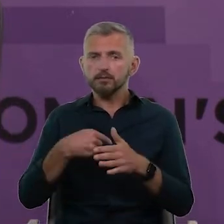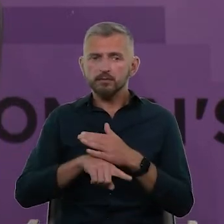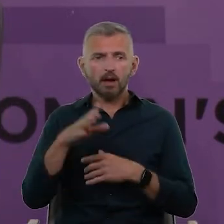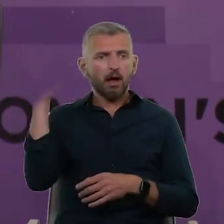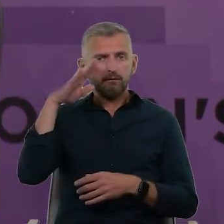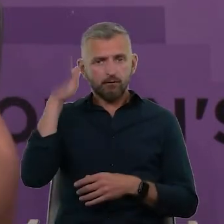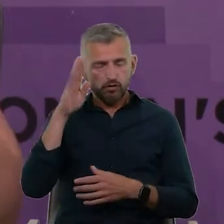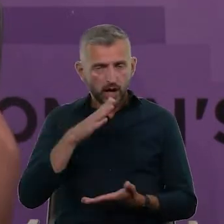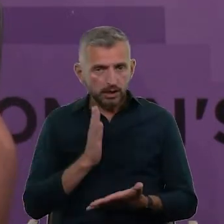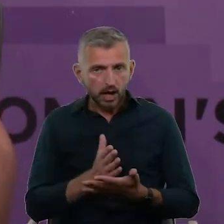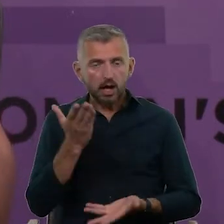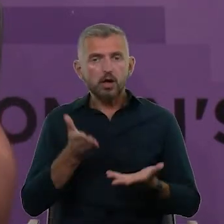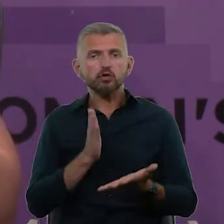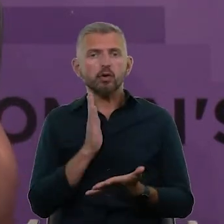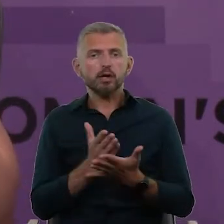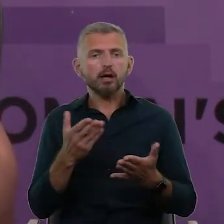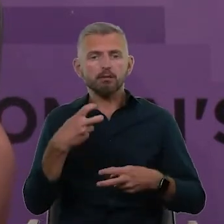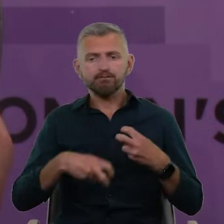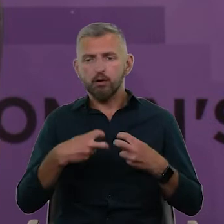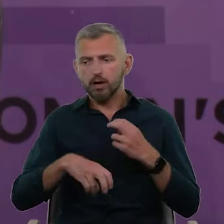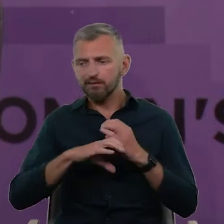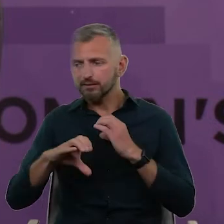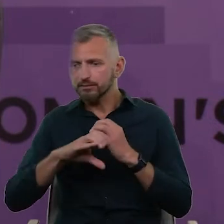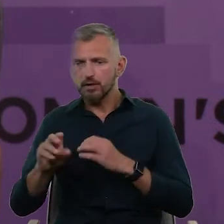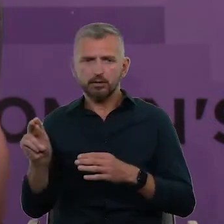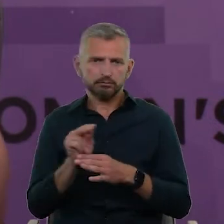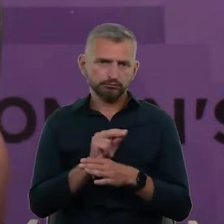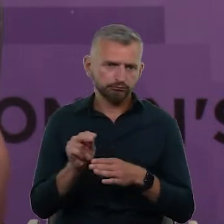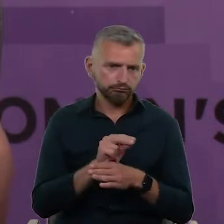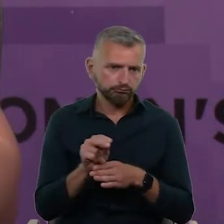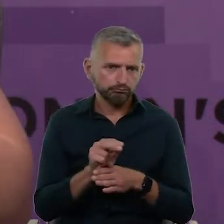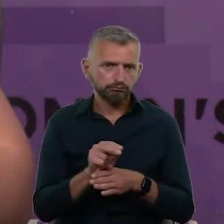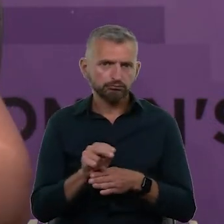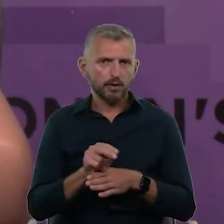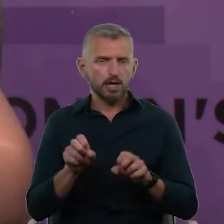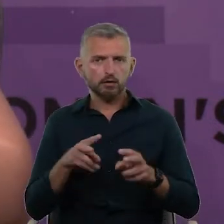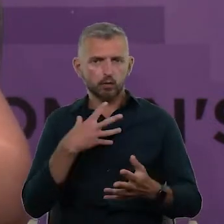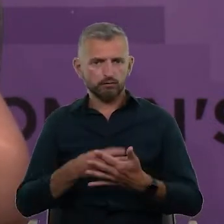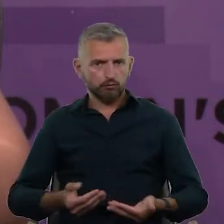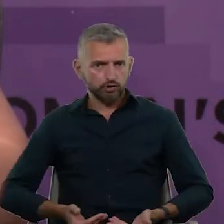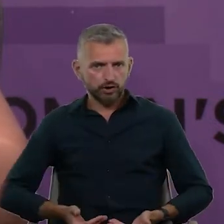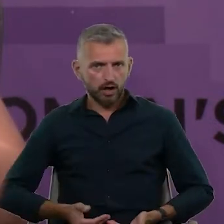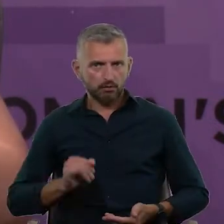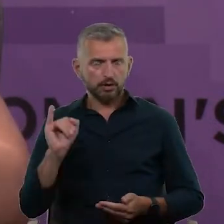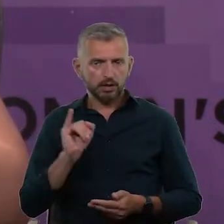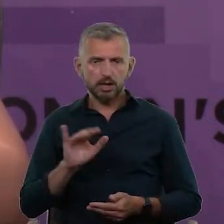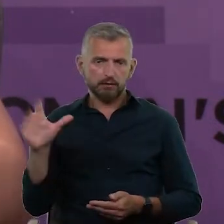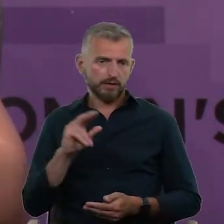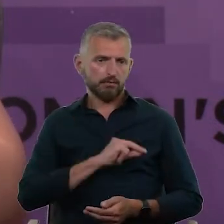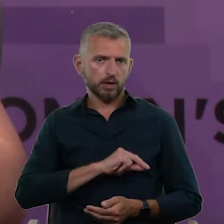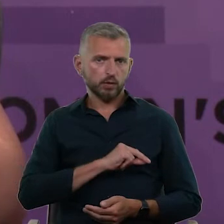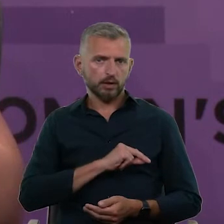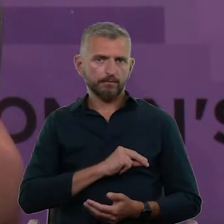вода є, а якщо є якісь пориви, то все таки чинять, ризикують своїм життям і все